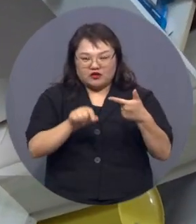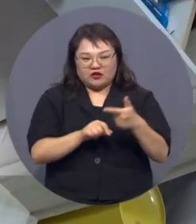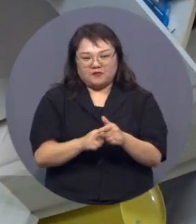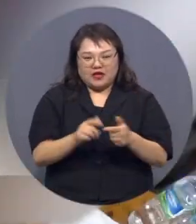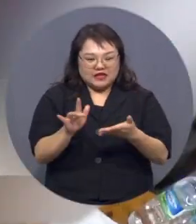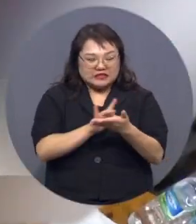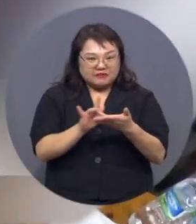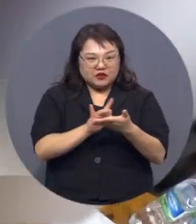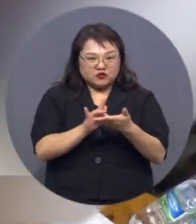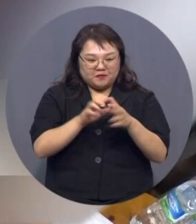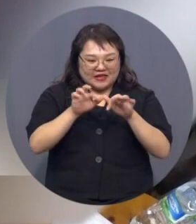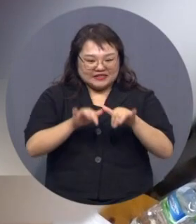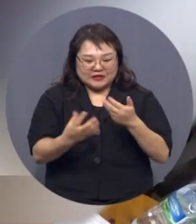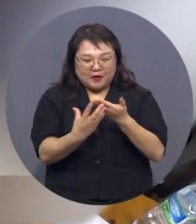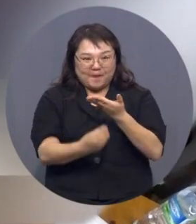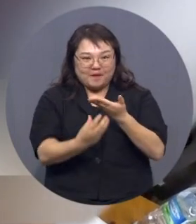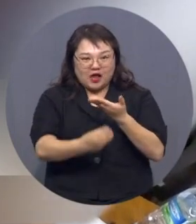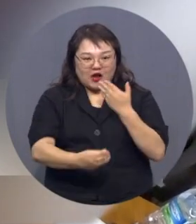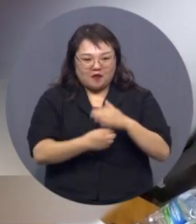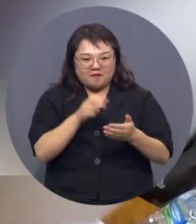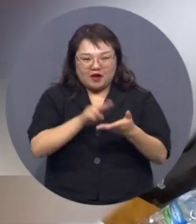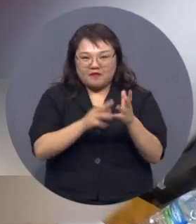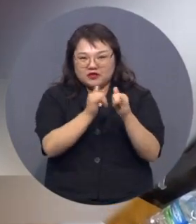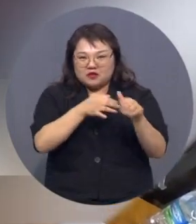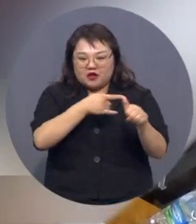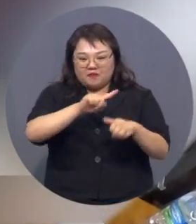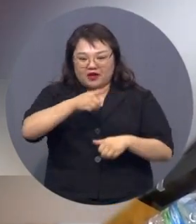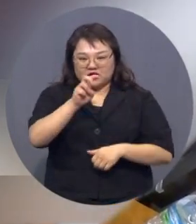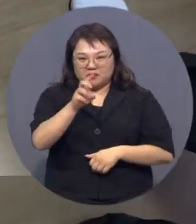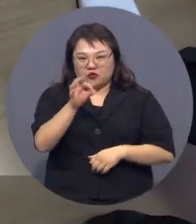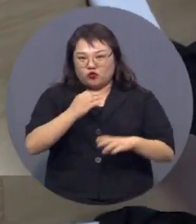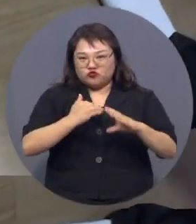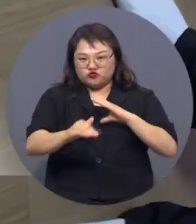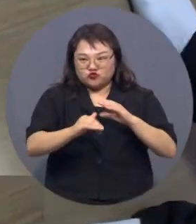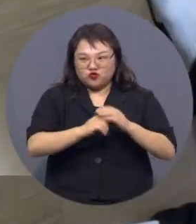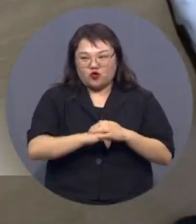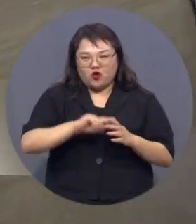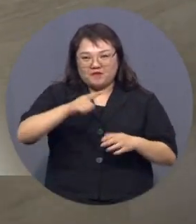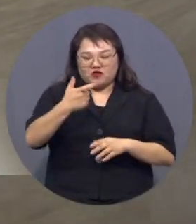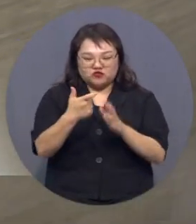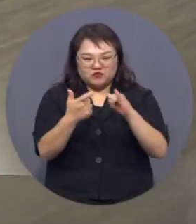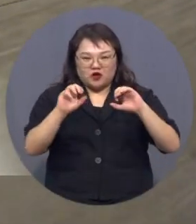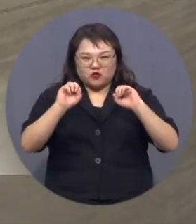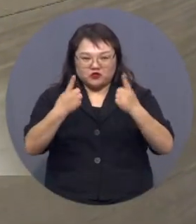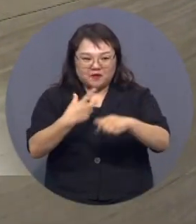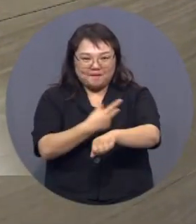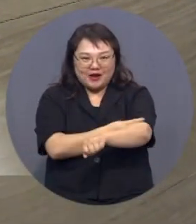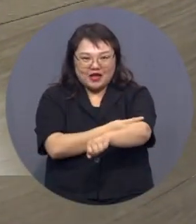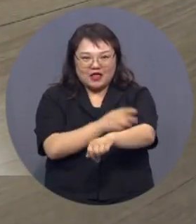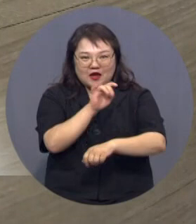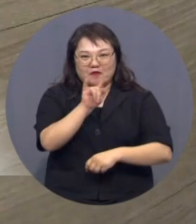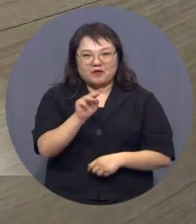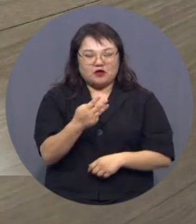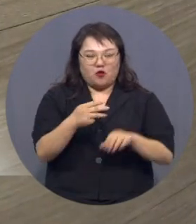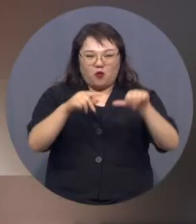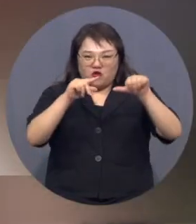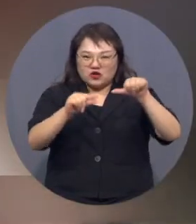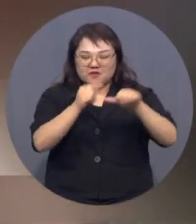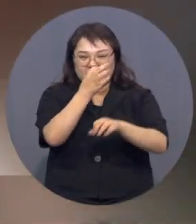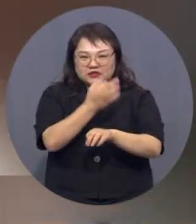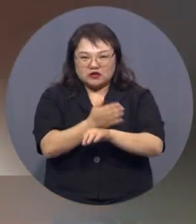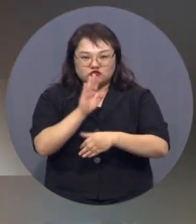어플리케이션으로 알게 된 마약 판매상에게 120만원을 주고 160여 명이 동시에 맞을 수 있는 필로폰 5g을